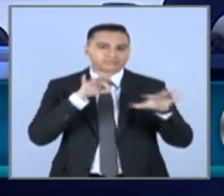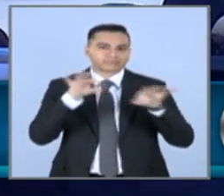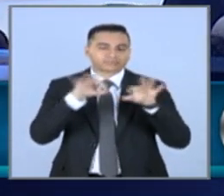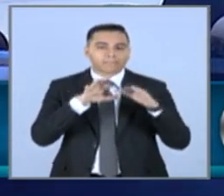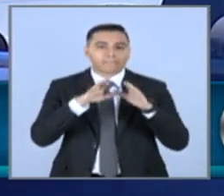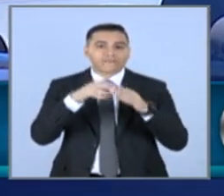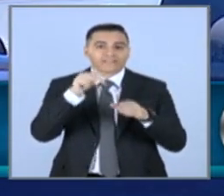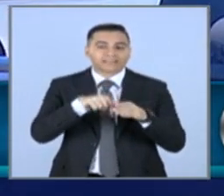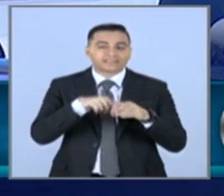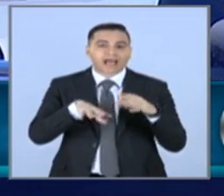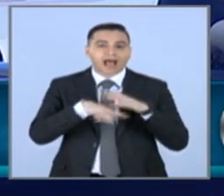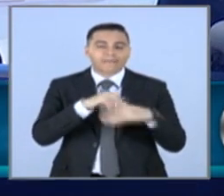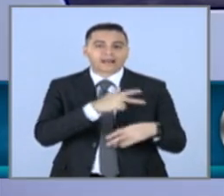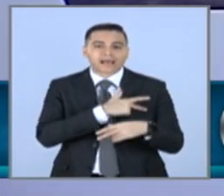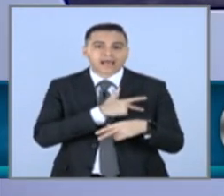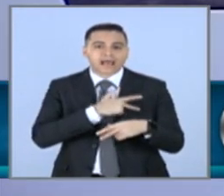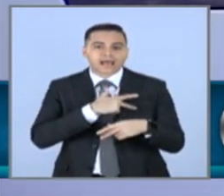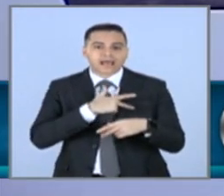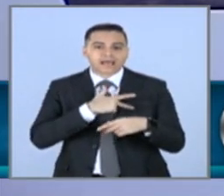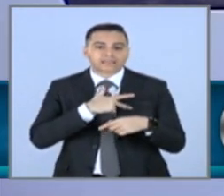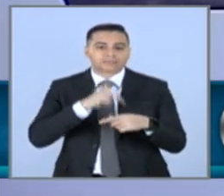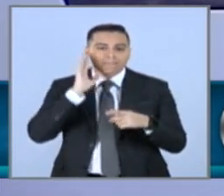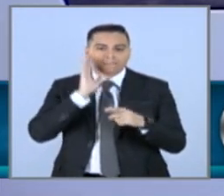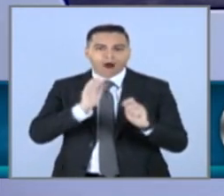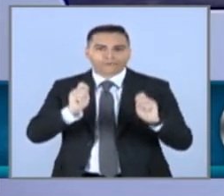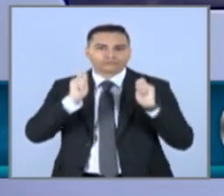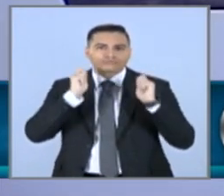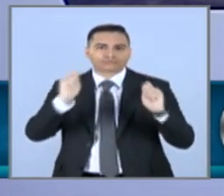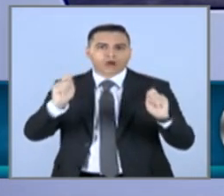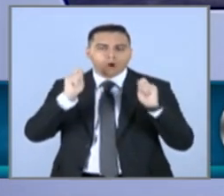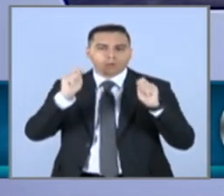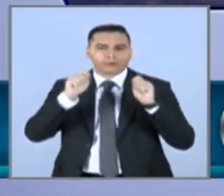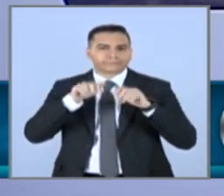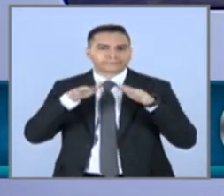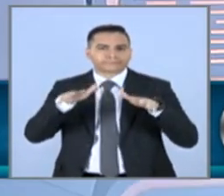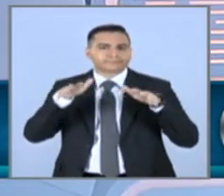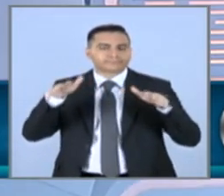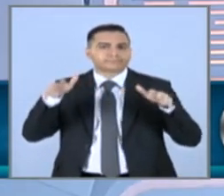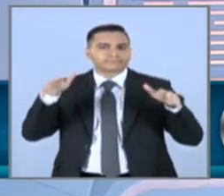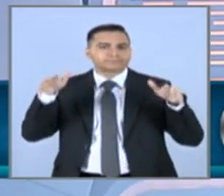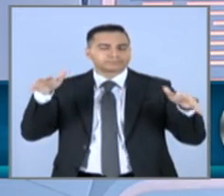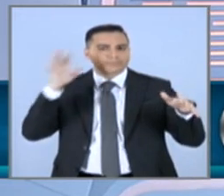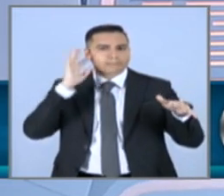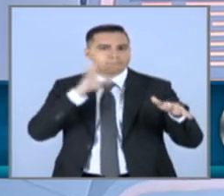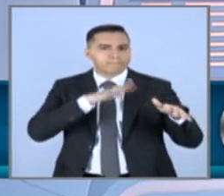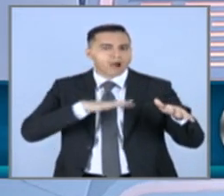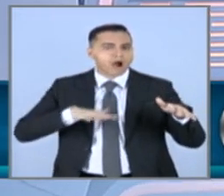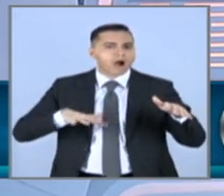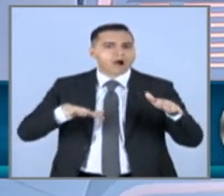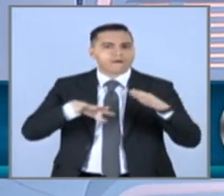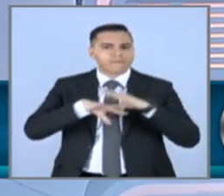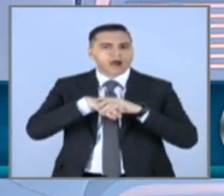مجموعة دي أطلقت شرارة الثورة وأدت للاستقلال